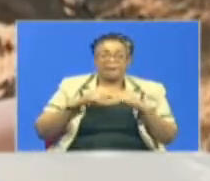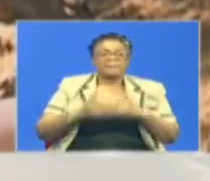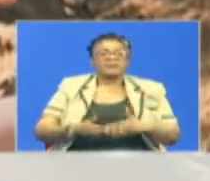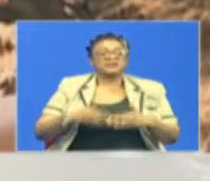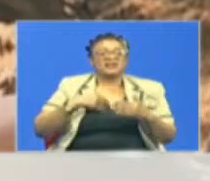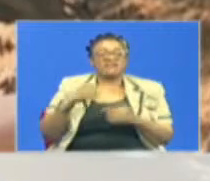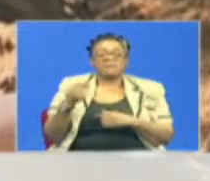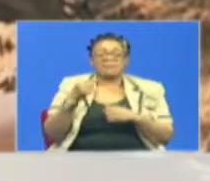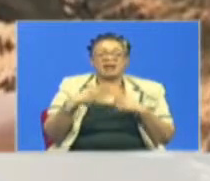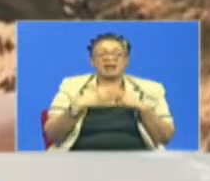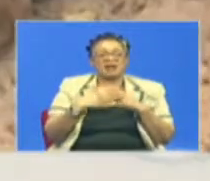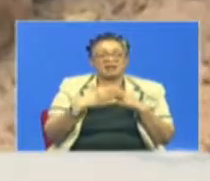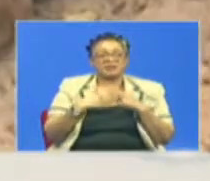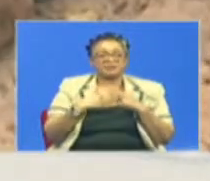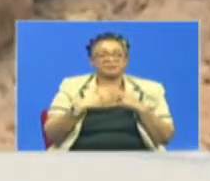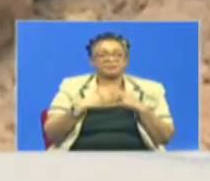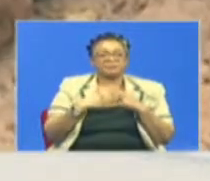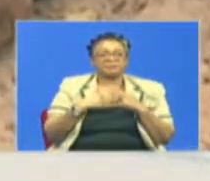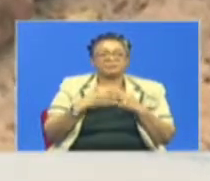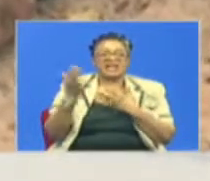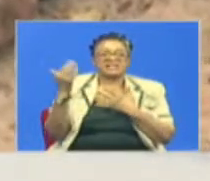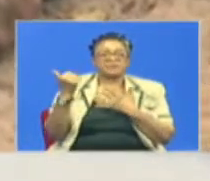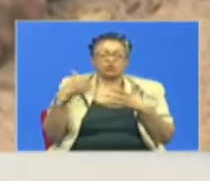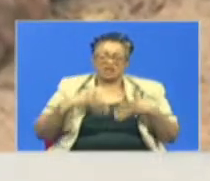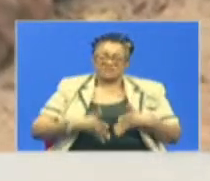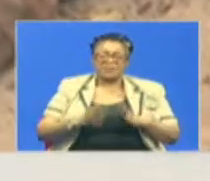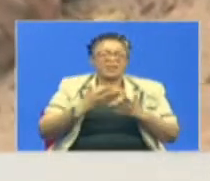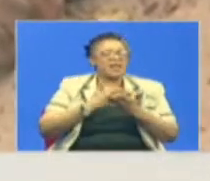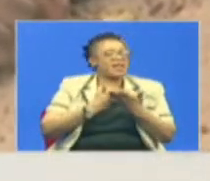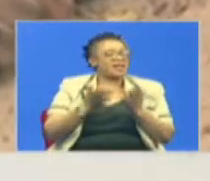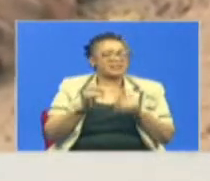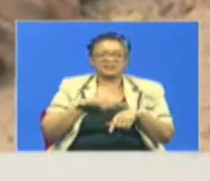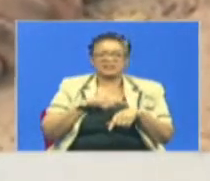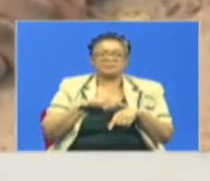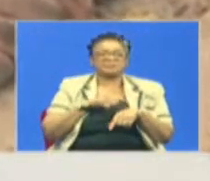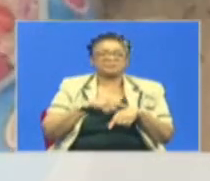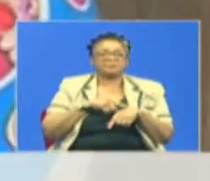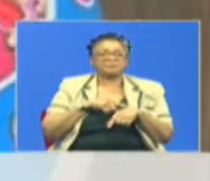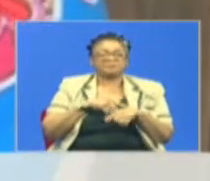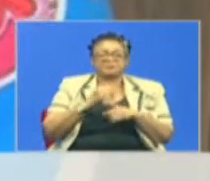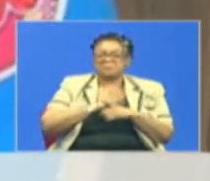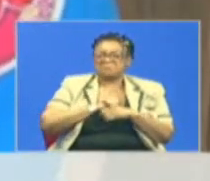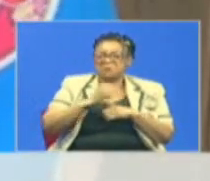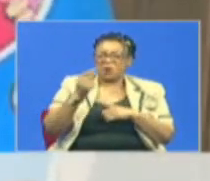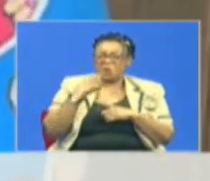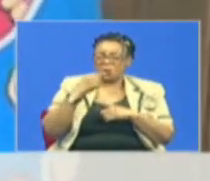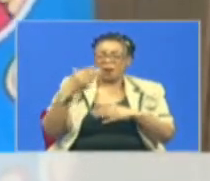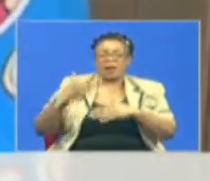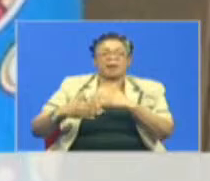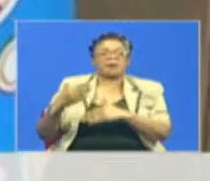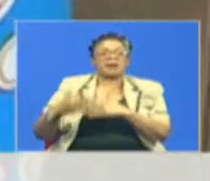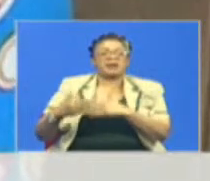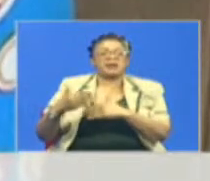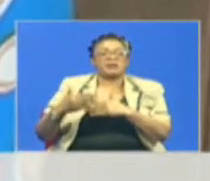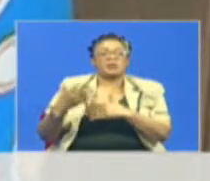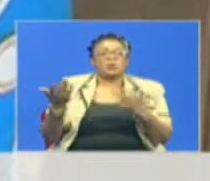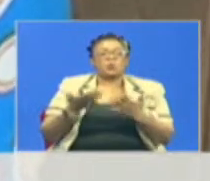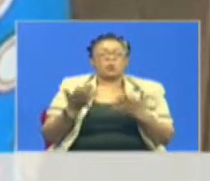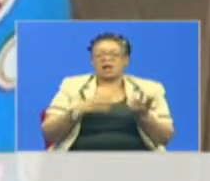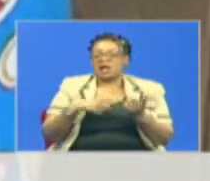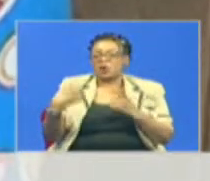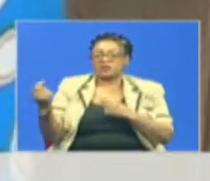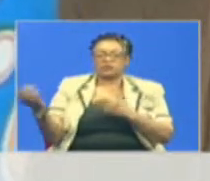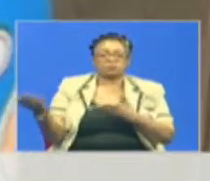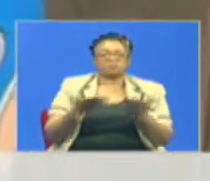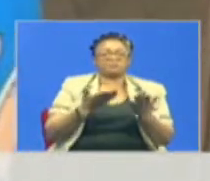miezi 9 na anatarajia kujifungua wakati wowote. Alitungwa mimba kwa jirani alikokuwa akienda kuchota maji.